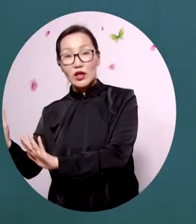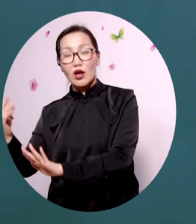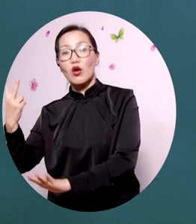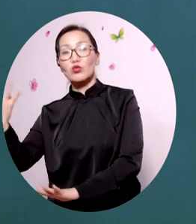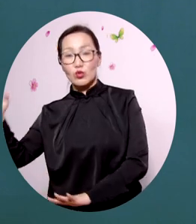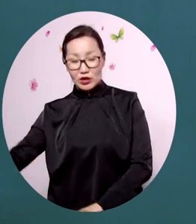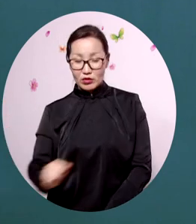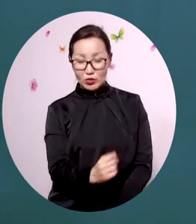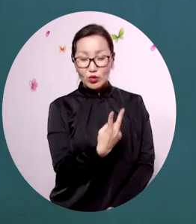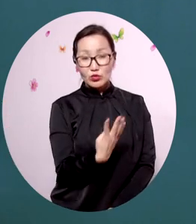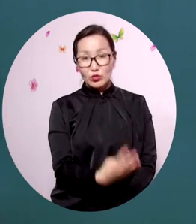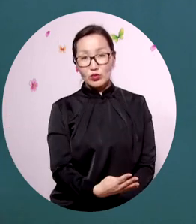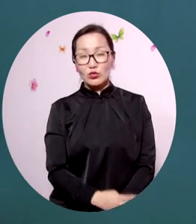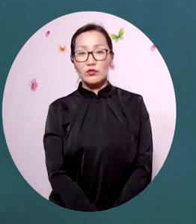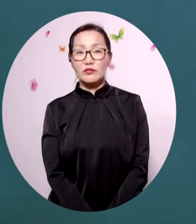4, 6, 24.